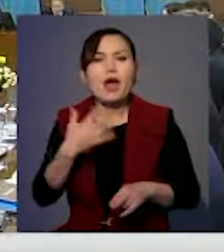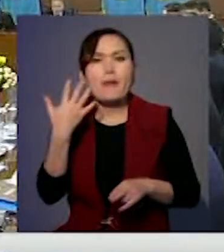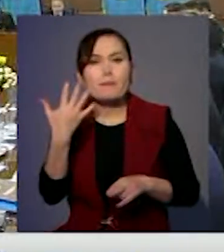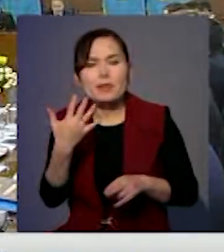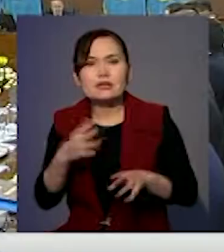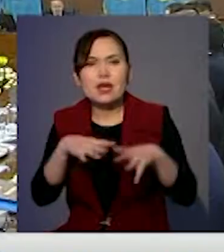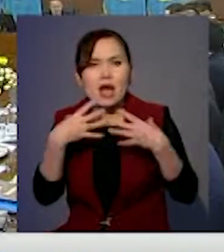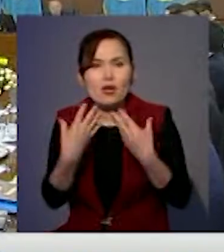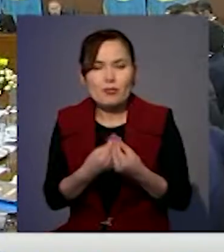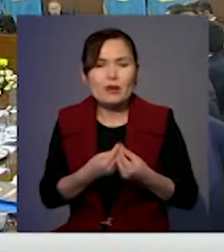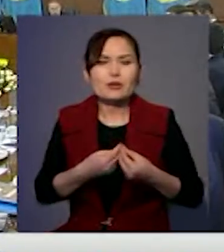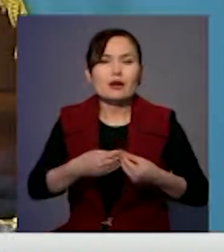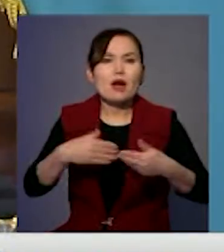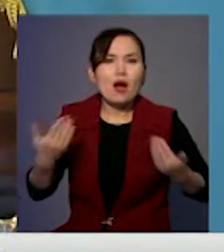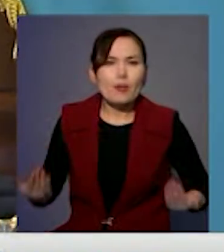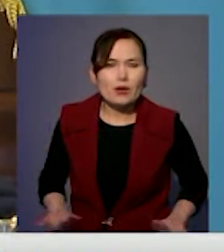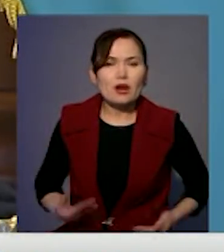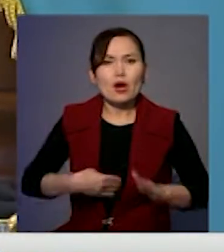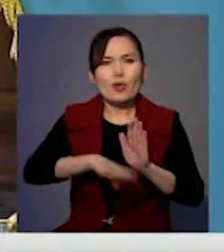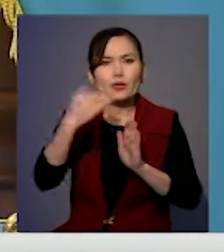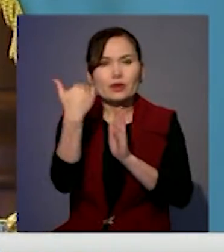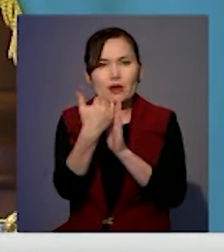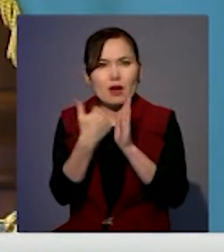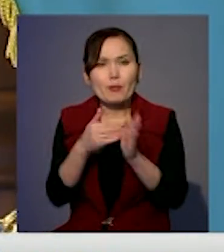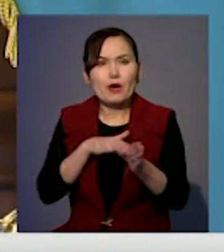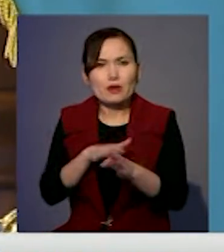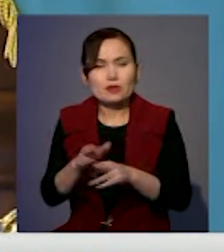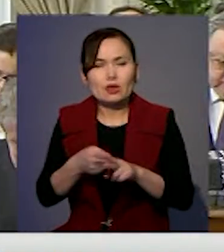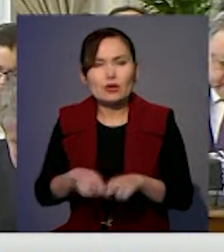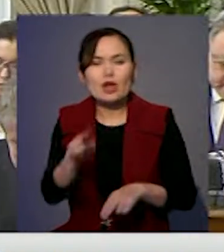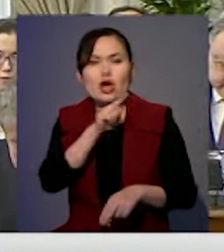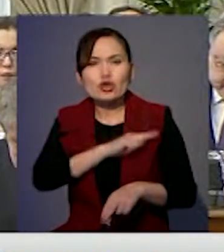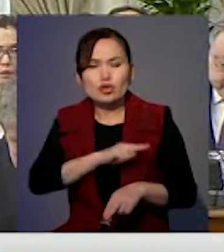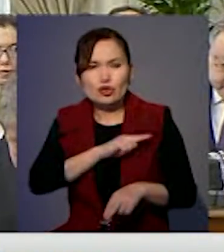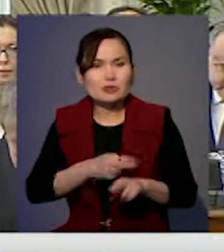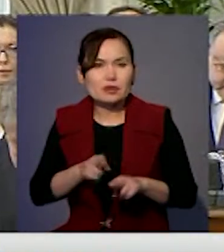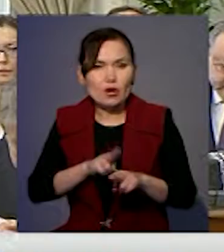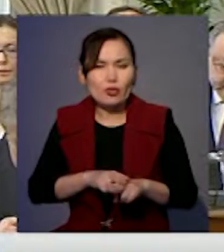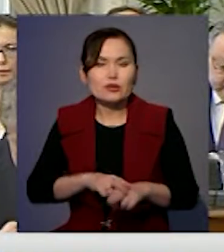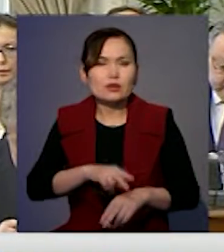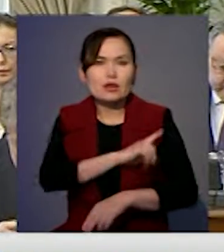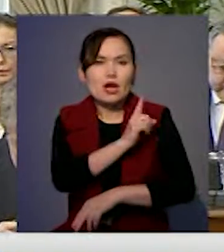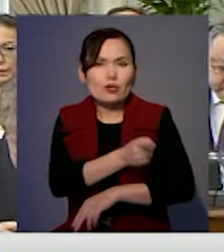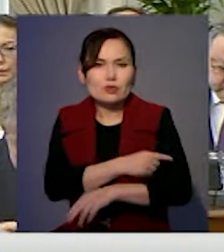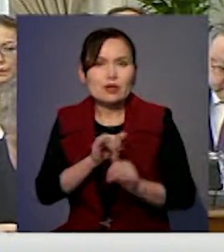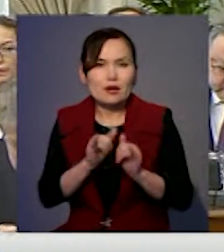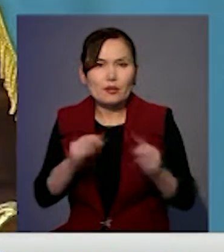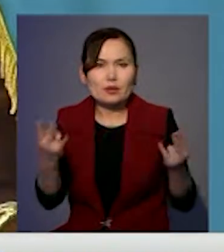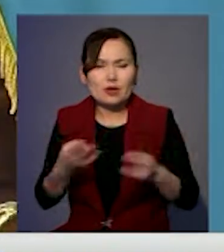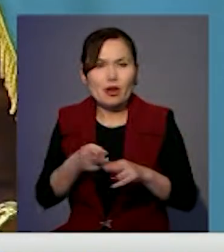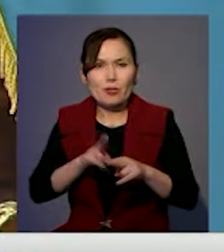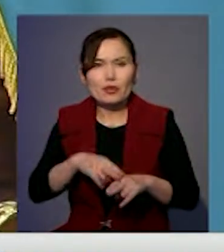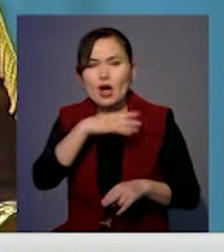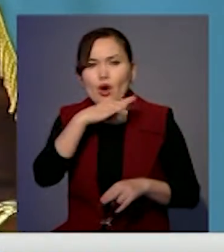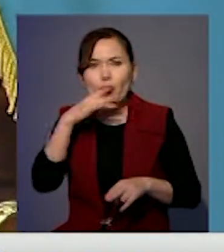мен жуырда жарияланған халыққа жолдауда қамтылған іс-шаралар тізбегі осыны қамтамасыз етеді. Осы орайда Нұрсұлтан Назарбаев бүгінде